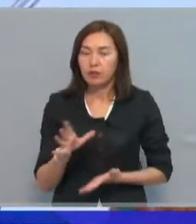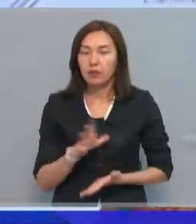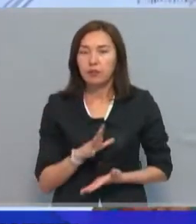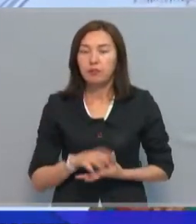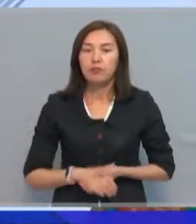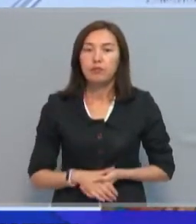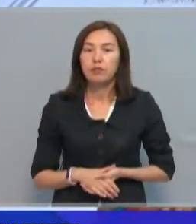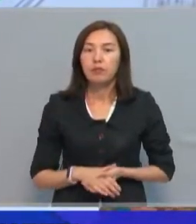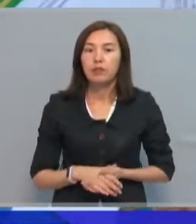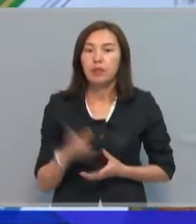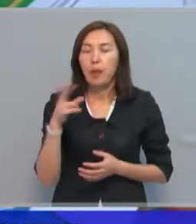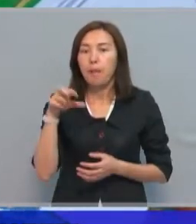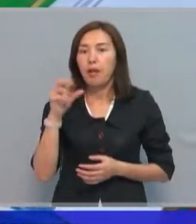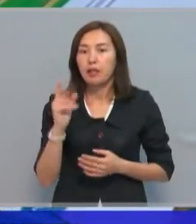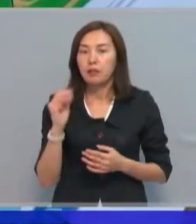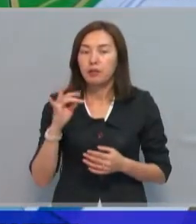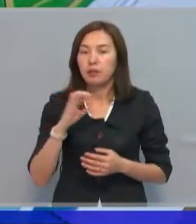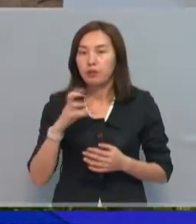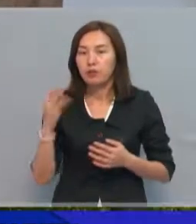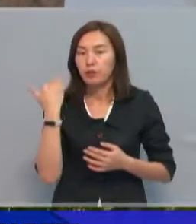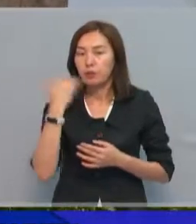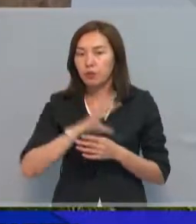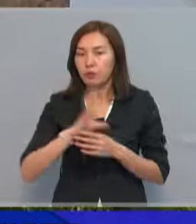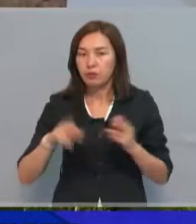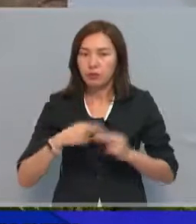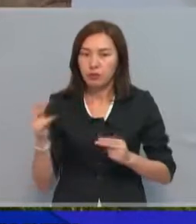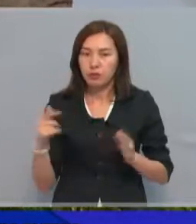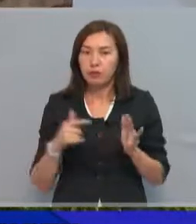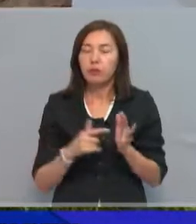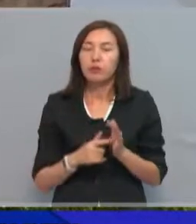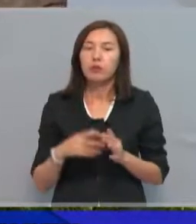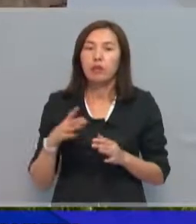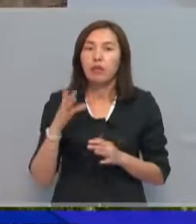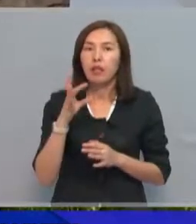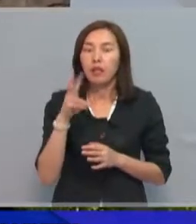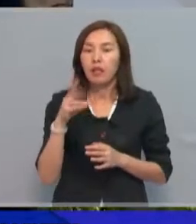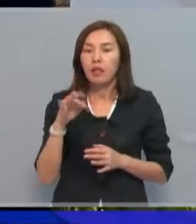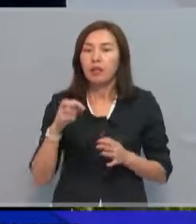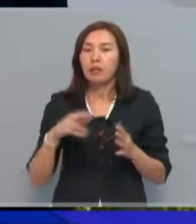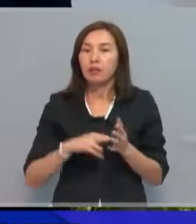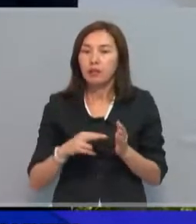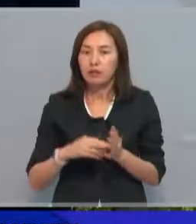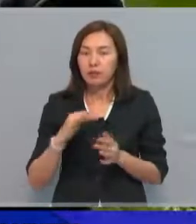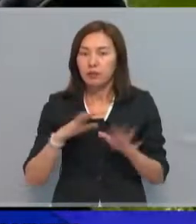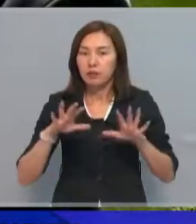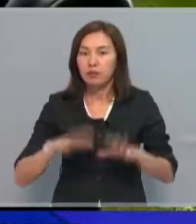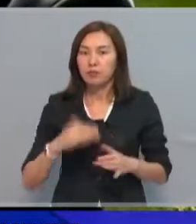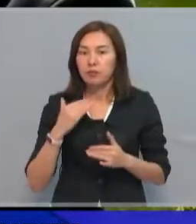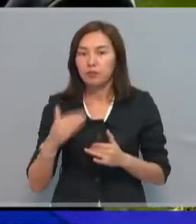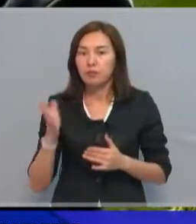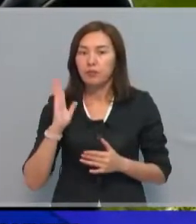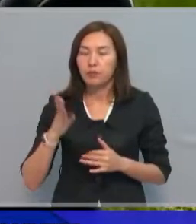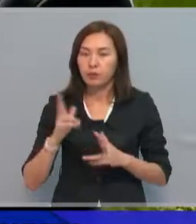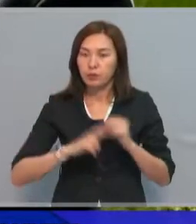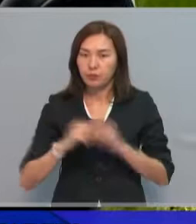тапсырмаларды міндеттеді. Ал бадам екі жаңа құрылыс аумағын сапалы ауыз сумен қамту мақсатында Лидер Строй проект жауапкершілігі шектеулі серіктестігі тарапынан